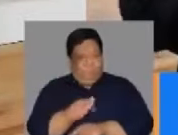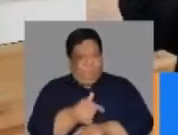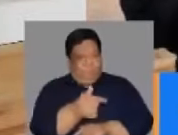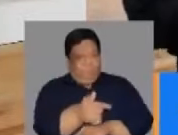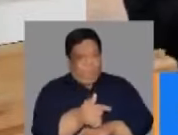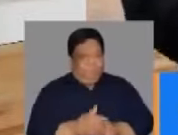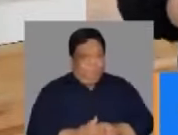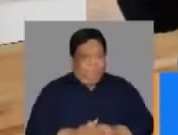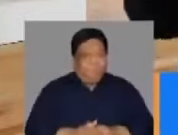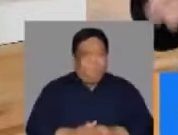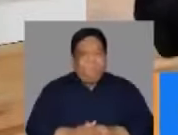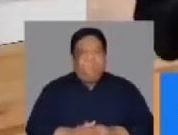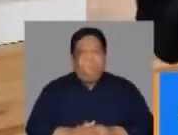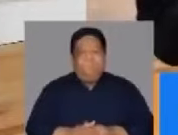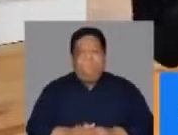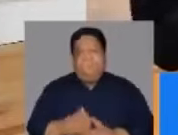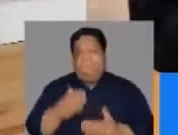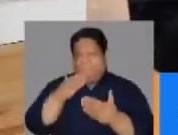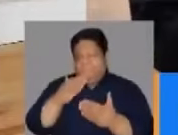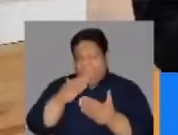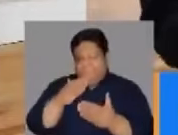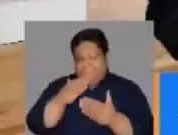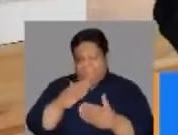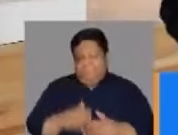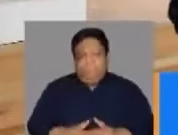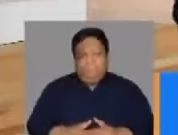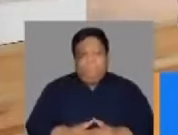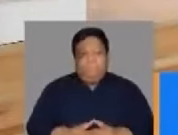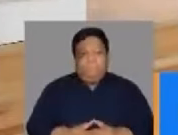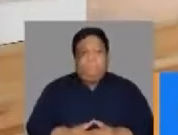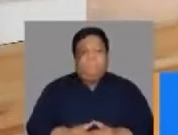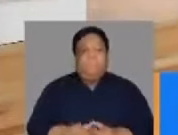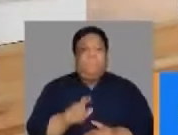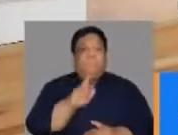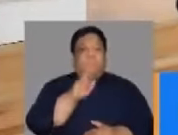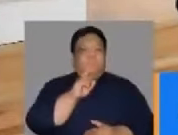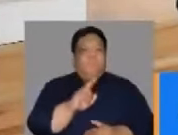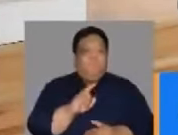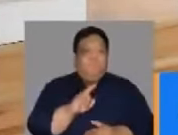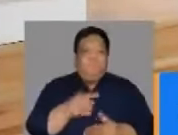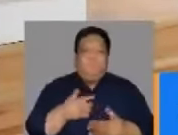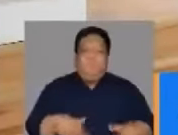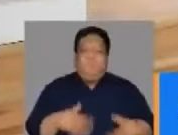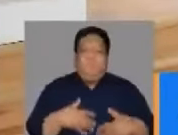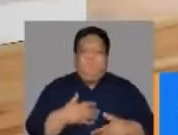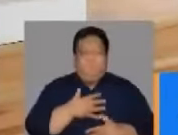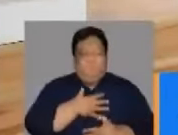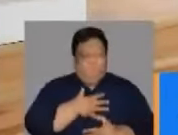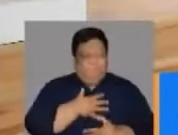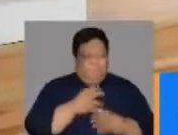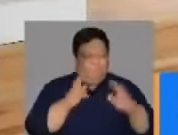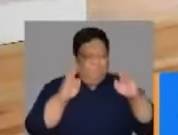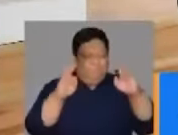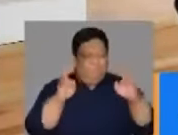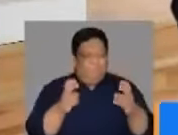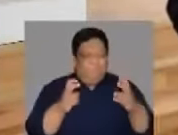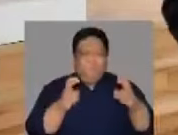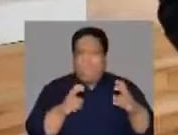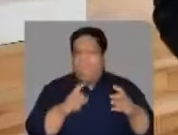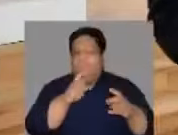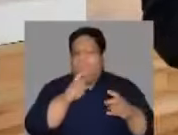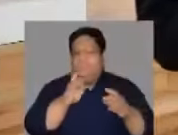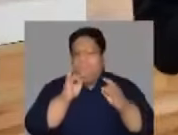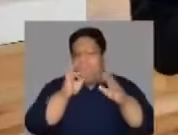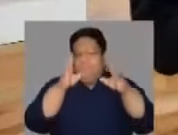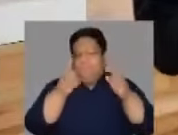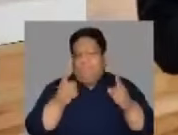Salamat, Ivan. Ang sakit po sa puso ng pag-uusapan natin, kalunos-lunos nga ang nangyari sa dalawang bata na natagpo